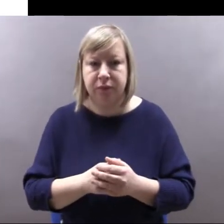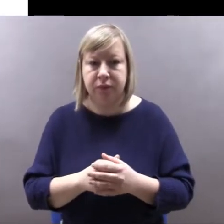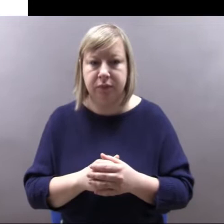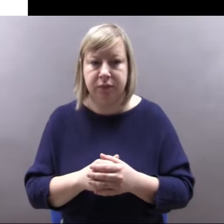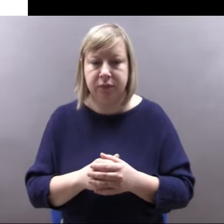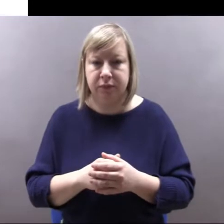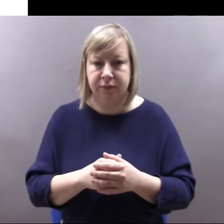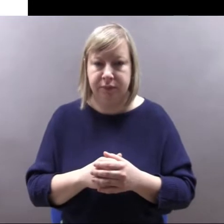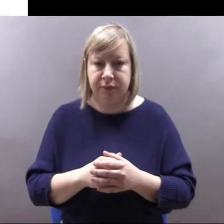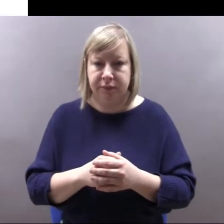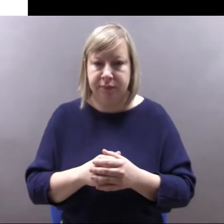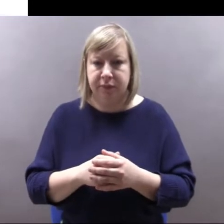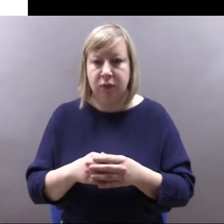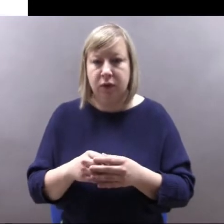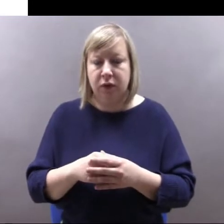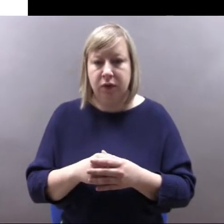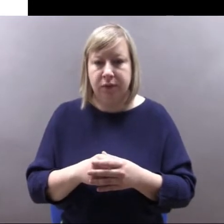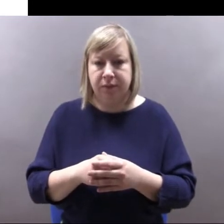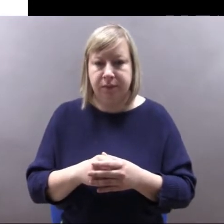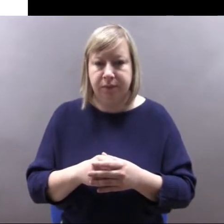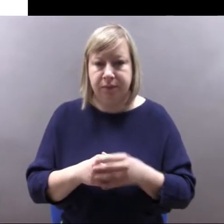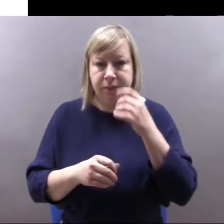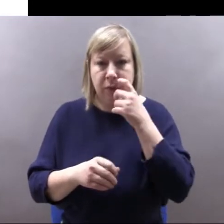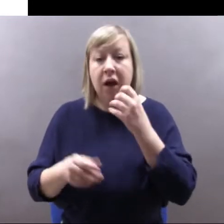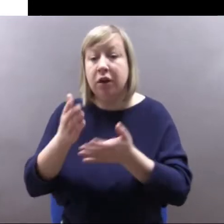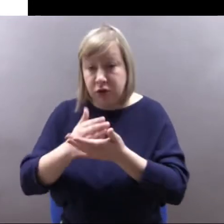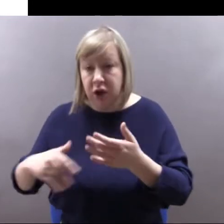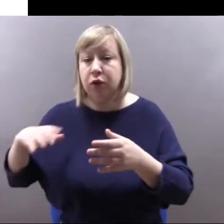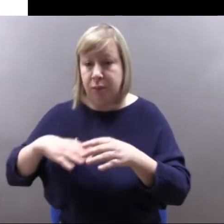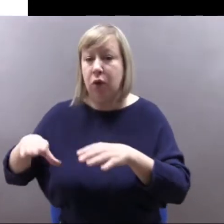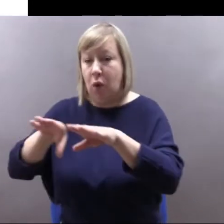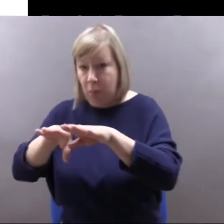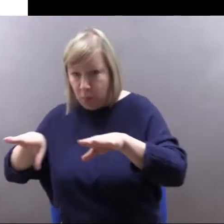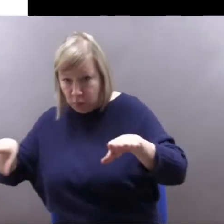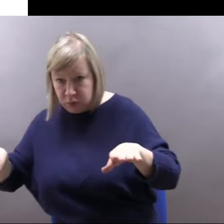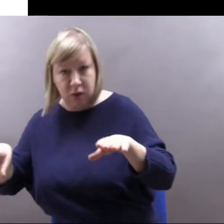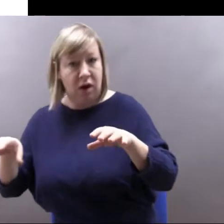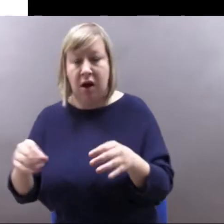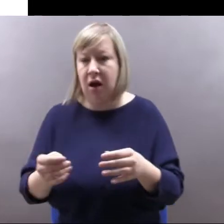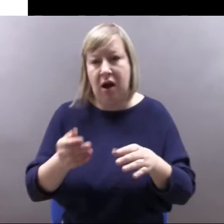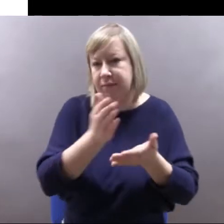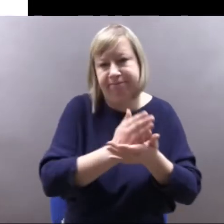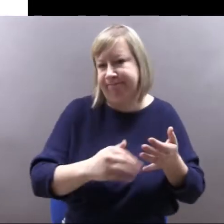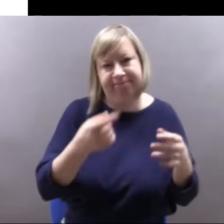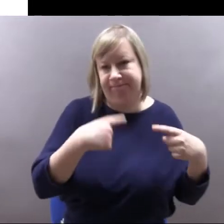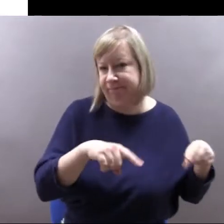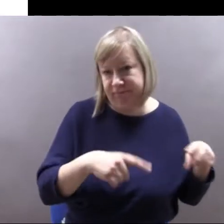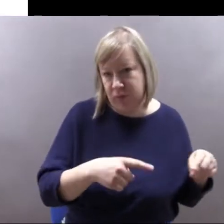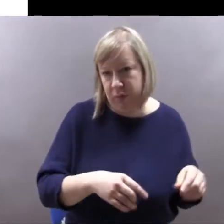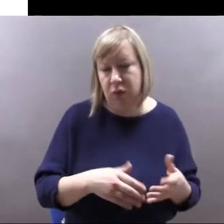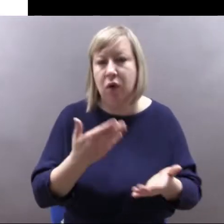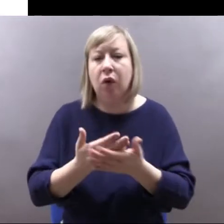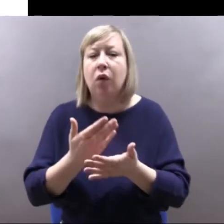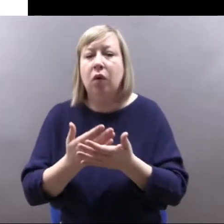było zastosować jakieś rozwiązanie, które nie będzie za bardzo ingerować w tkankę tego zabytku. Samo